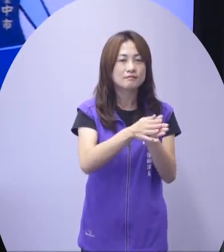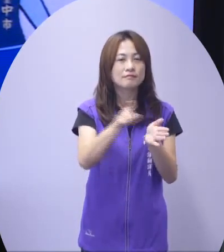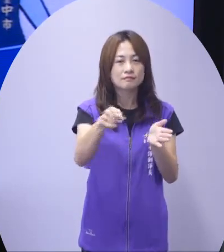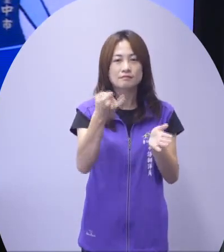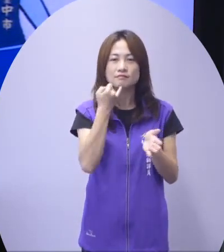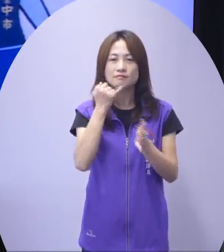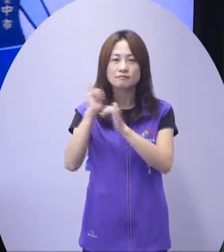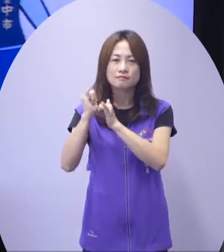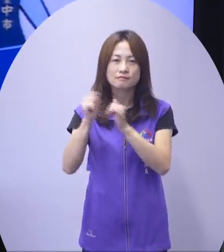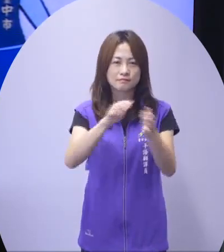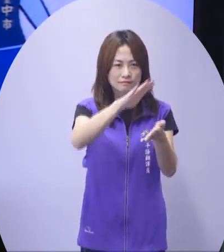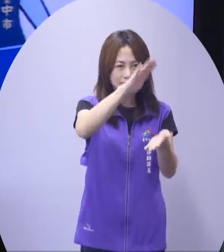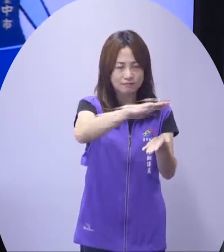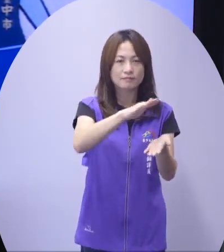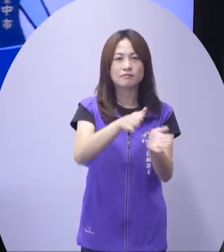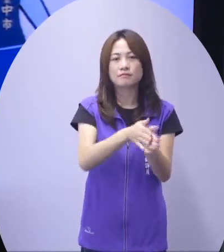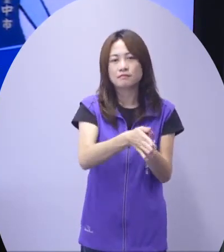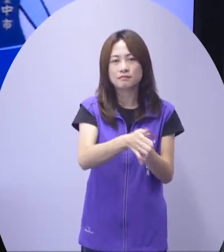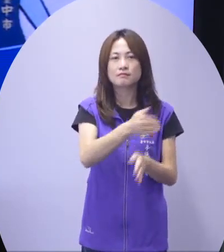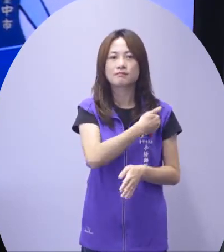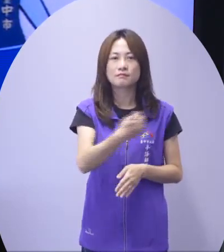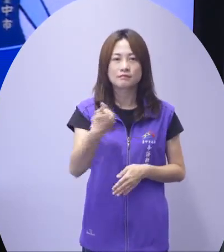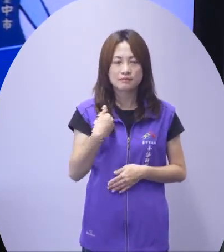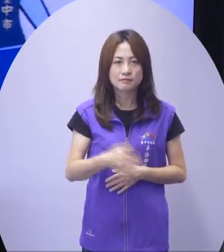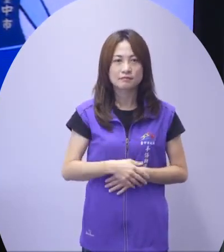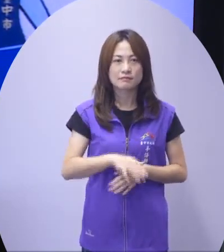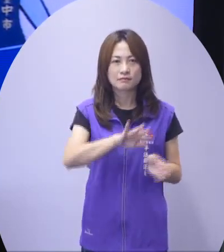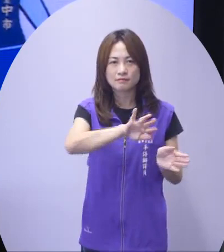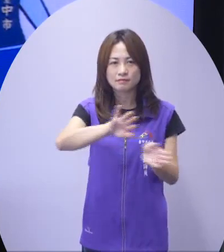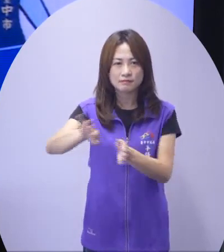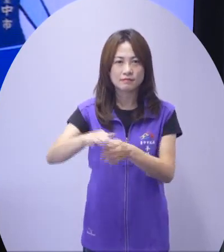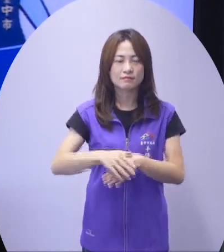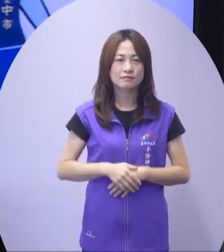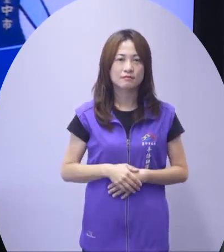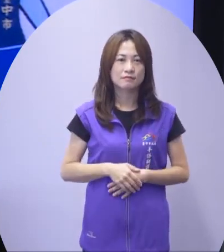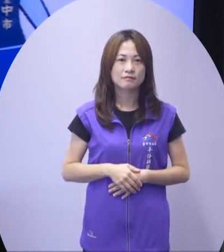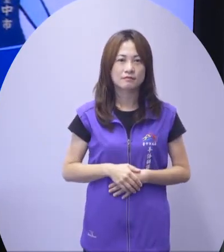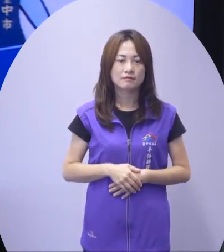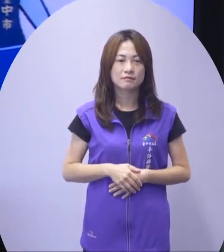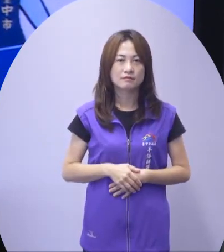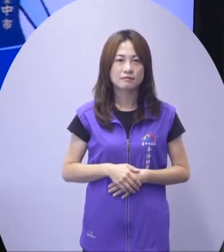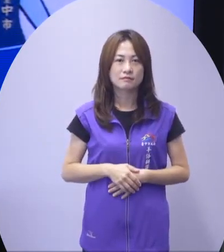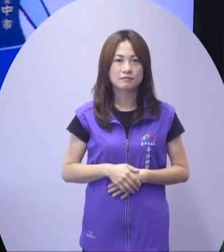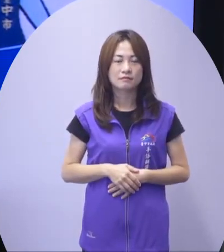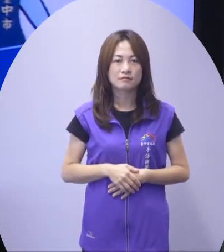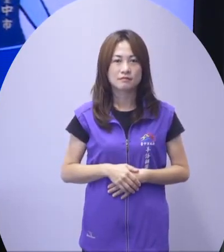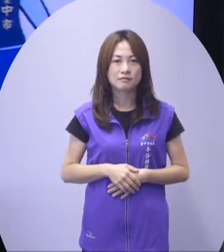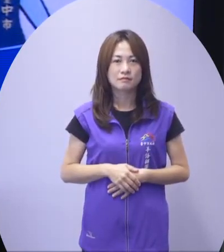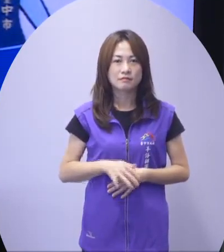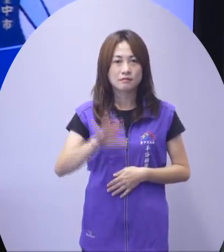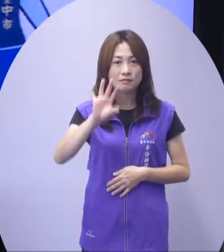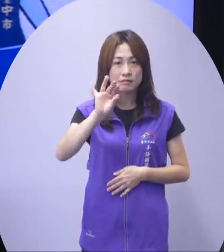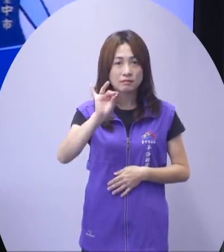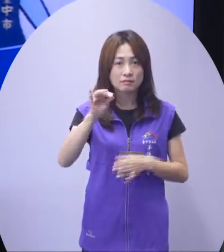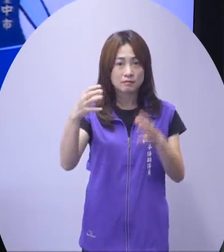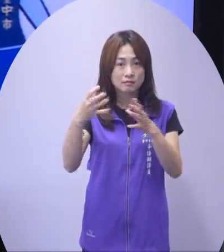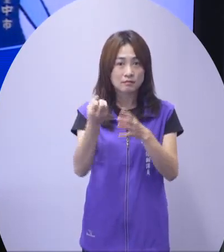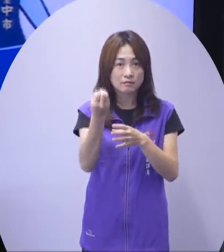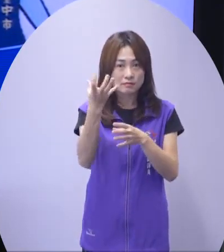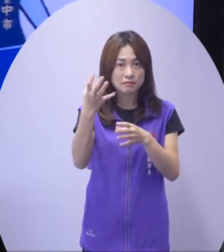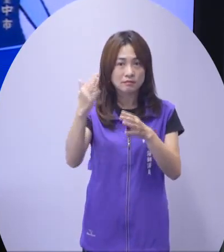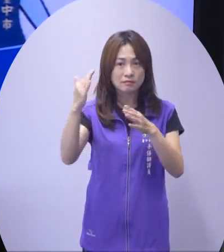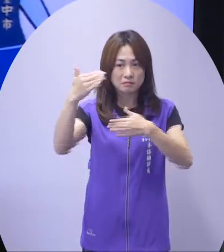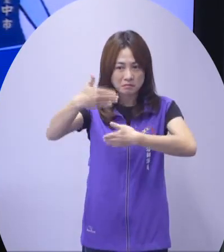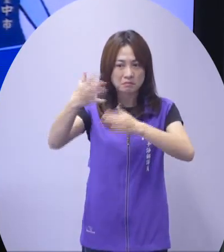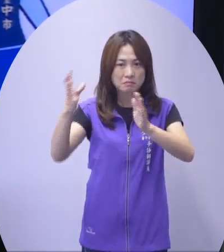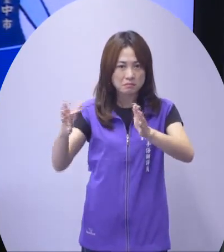外，现在今年因为疫情的关系呢，展馆设的比较少，只有一个百合花展馆。那百合展馆呢，特别